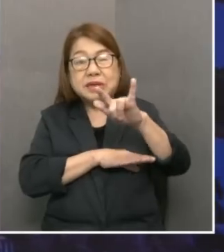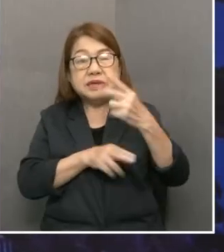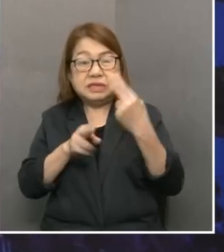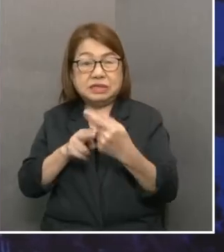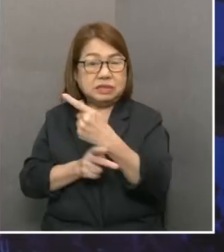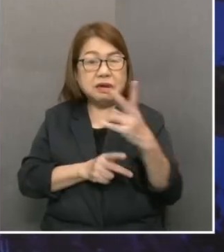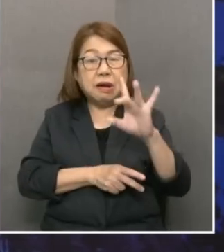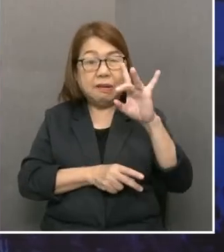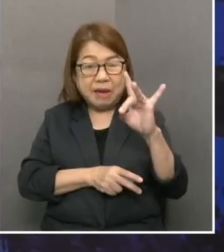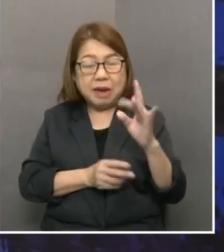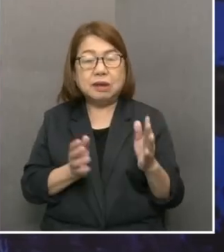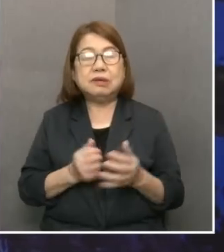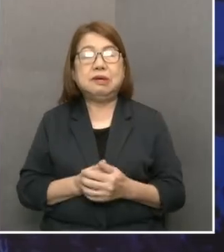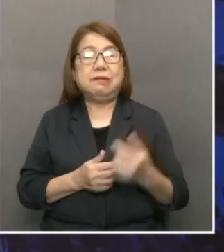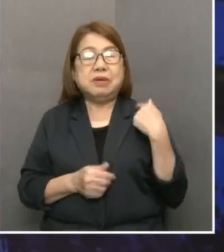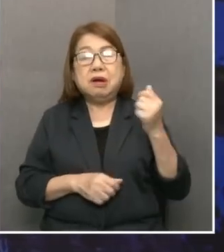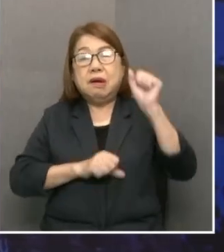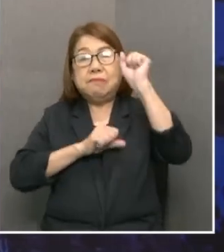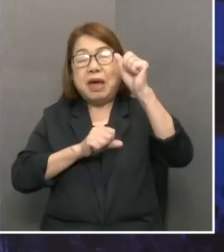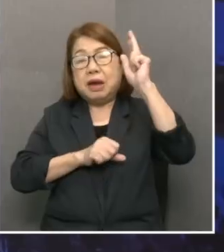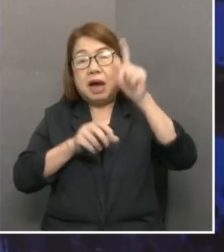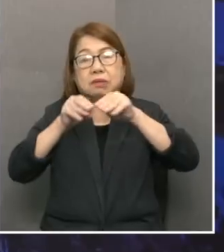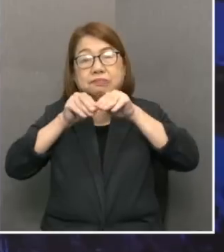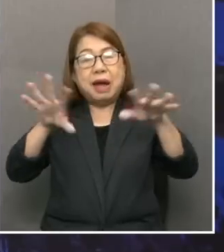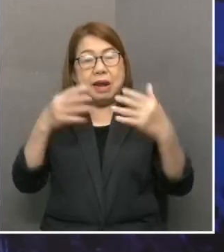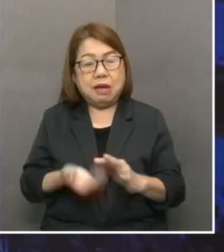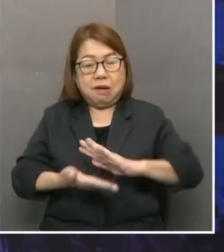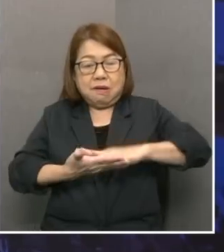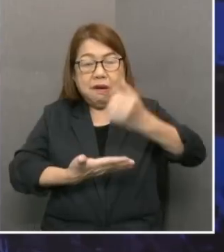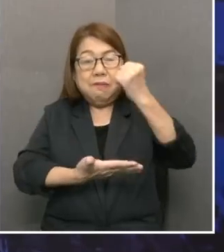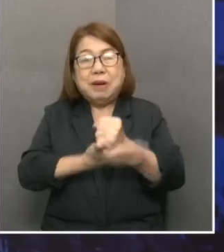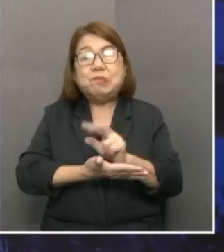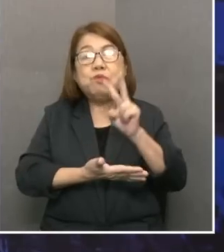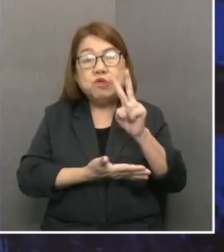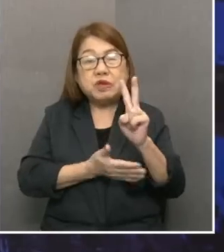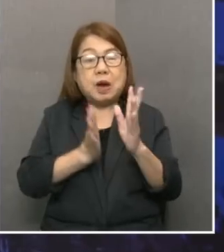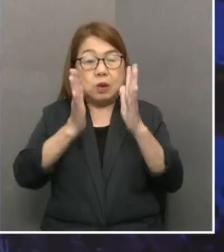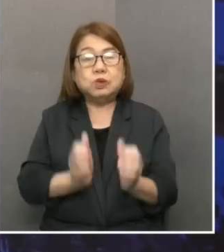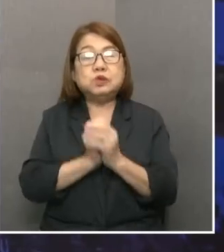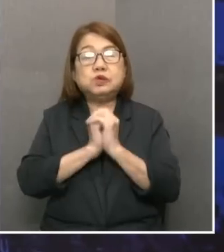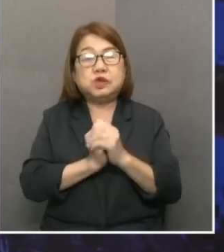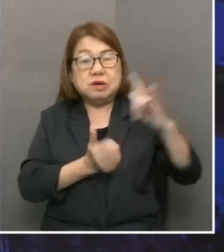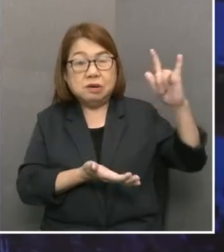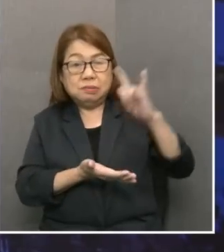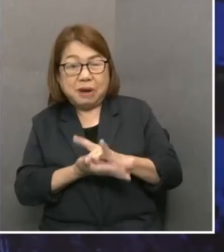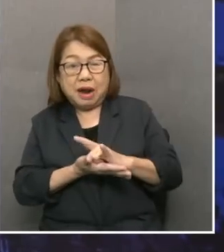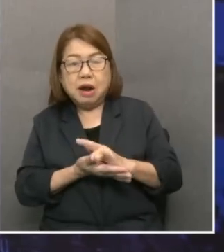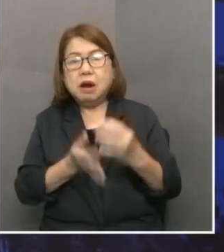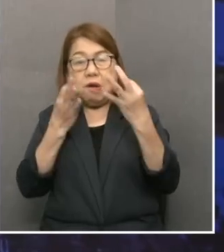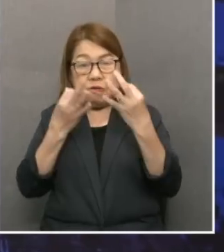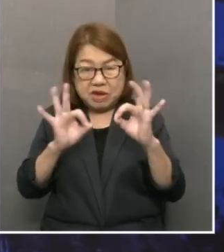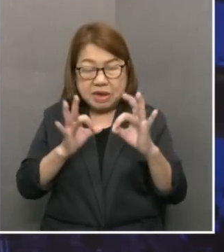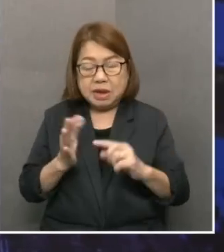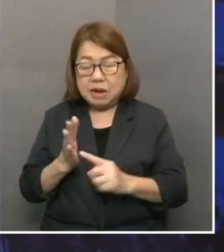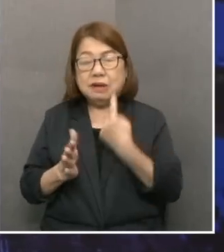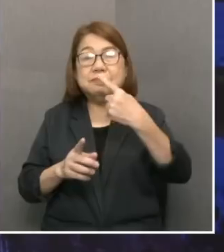คะมีการประกาศเป็นข่าวออกมาแล้วว่าจะฟรีวีซ่านักท่องเที่ยวจีนนะคะเริ่ม 1ตุลาคมนี้เลยแล้วก็จะปรับ